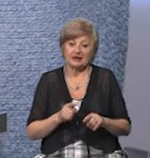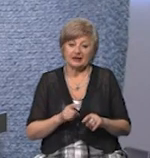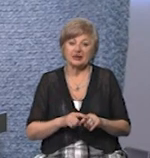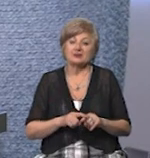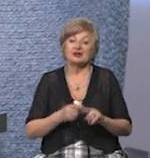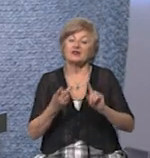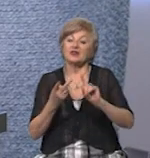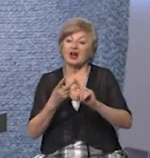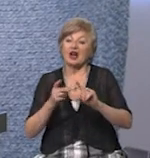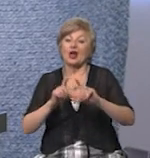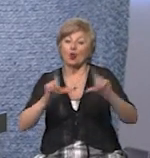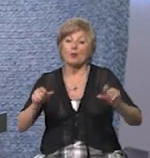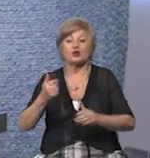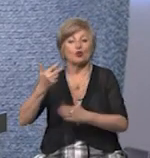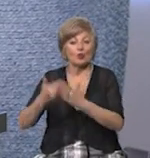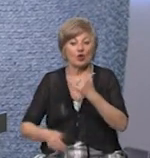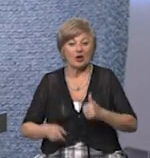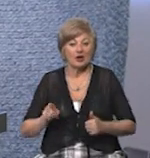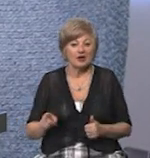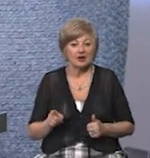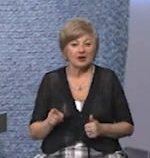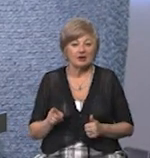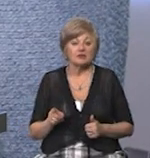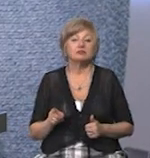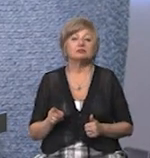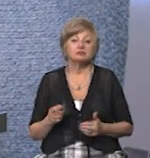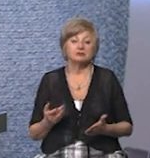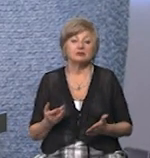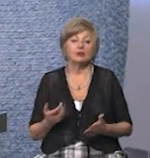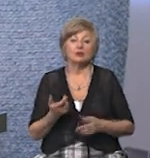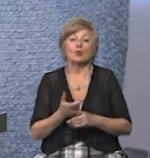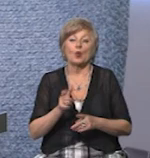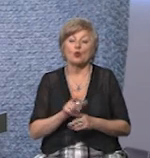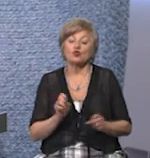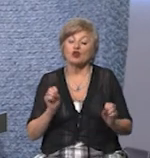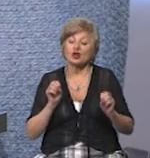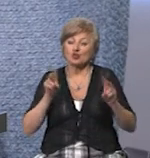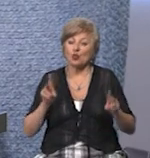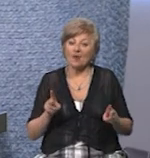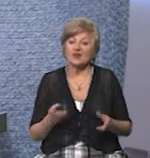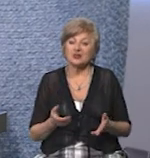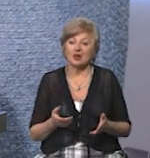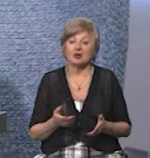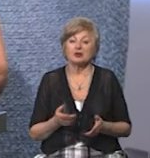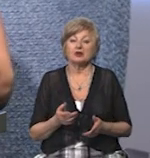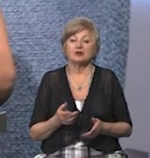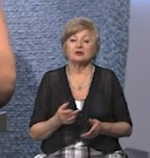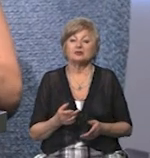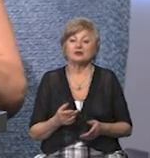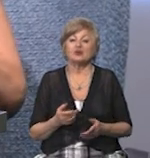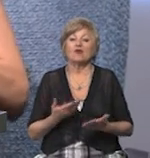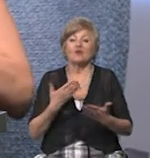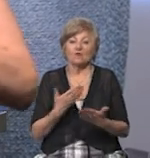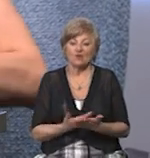Друга компанія, яка програла торги, вона С отримала знак. Тобто вона більш ризикована, на думку фахівців U-Control.